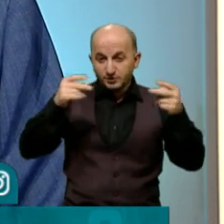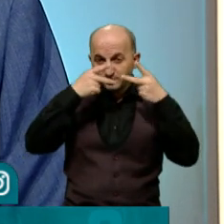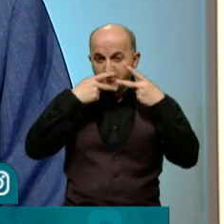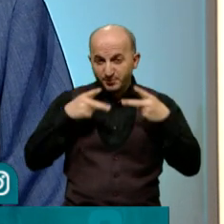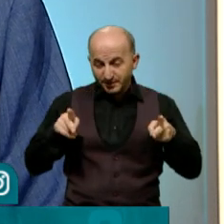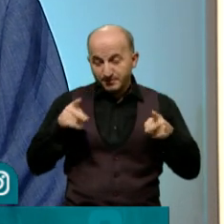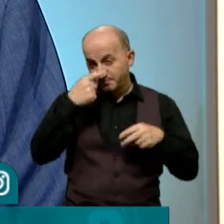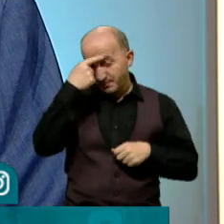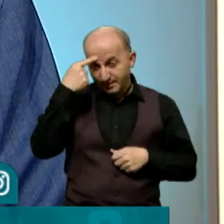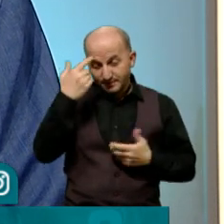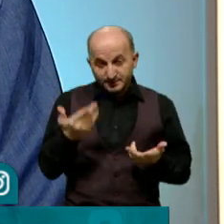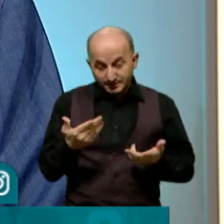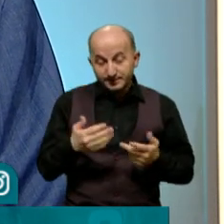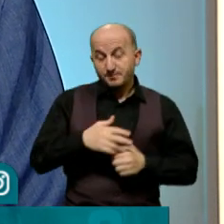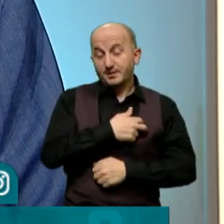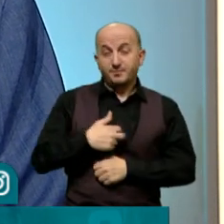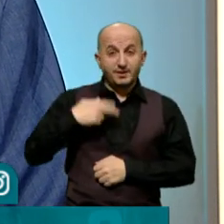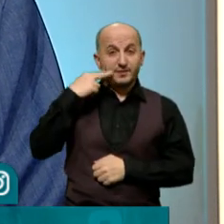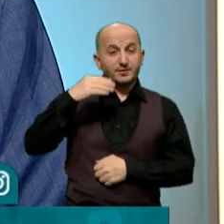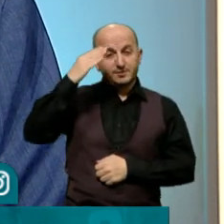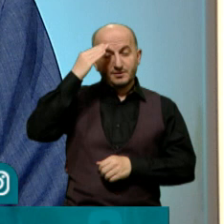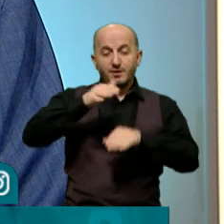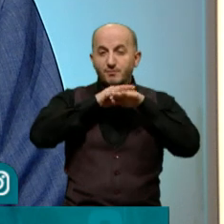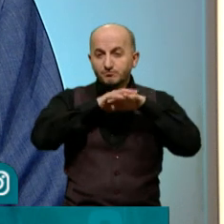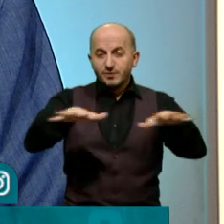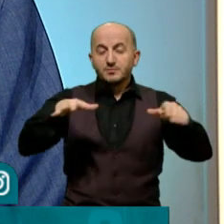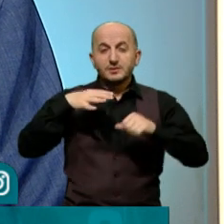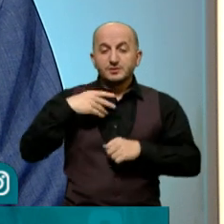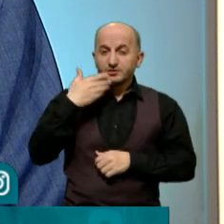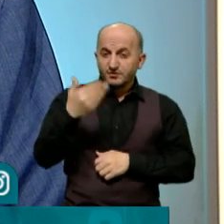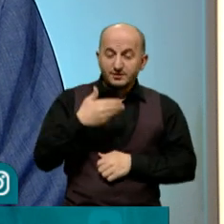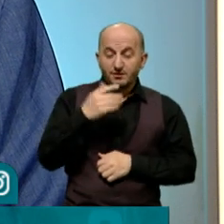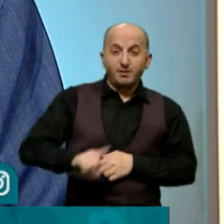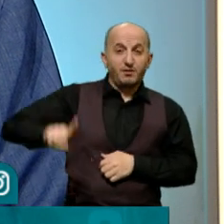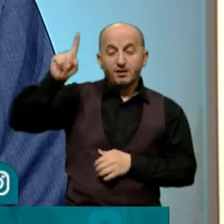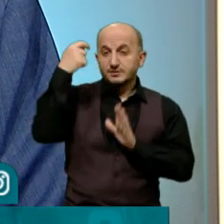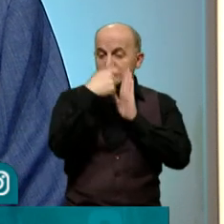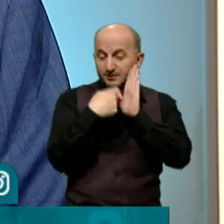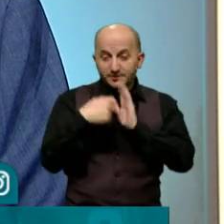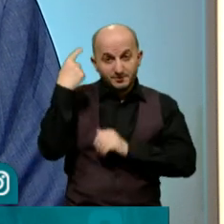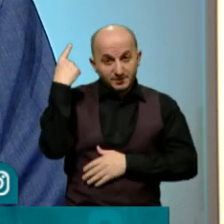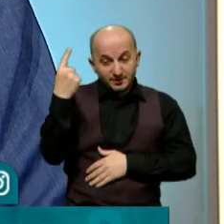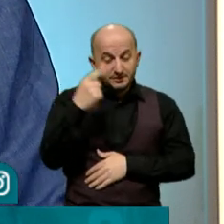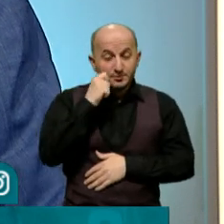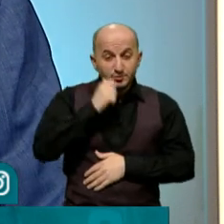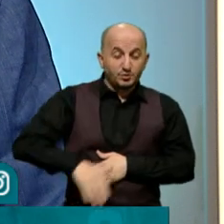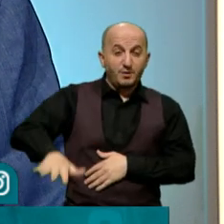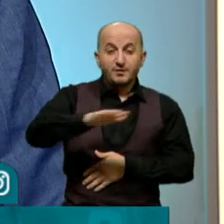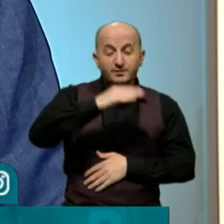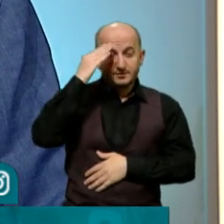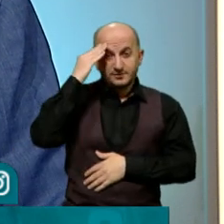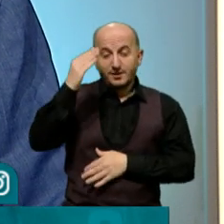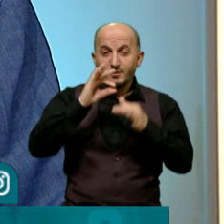Hazreti Peygamber selamı yaymamızı ifade eder. Cenab-ı Hakk'ın isimlerinden birisidir. Müslümanların selam